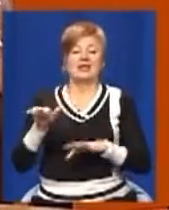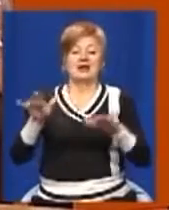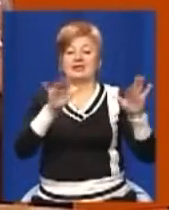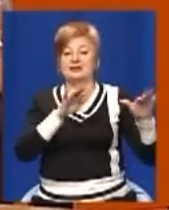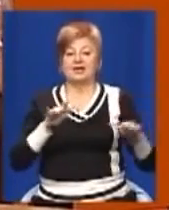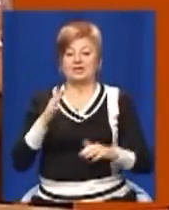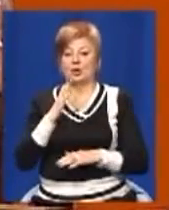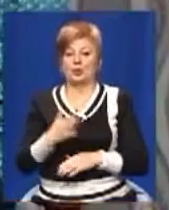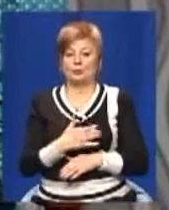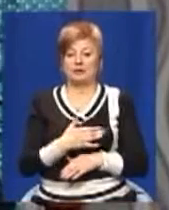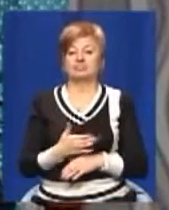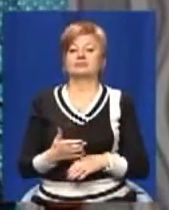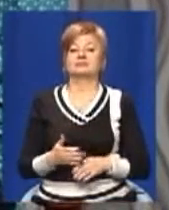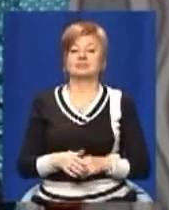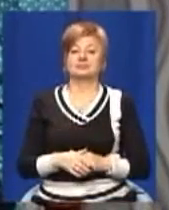туди. Туди.